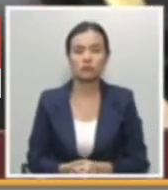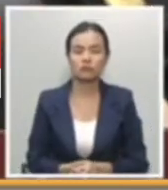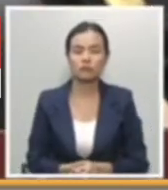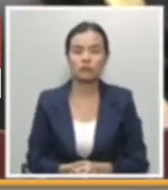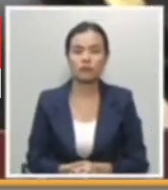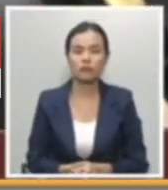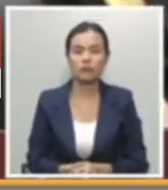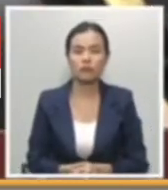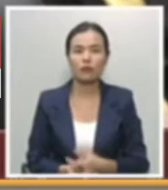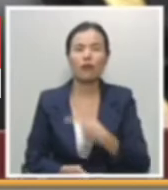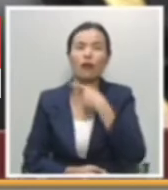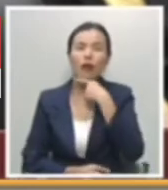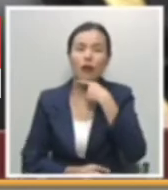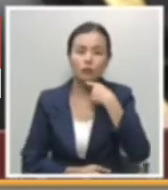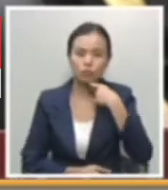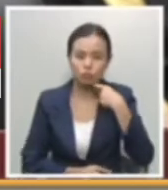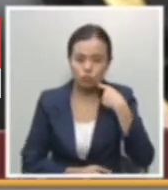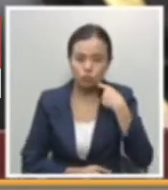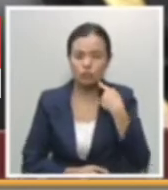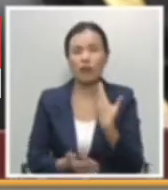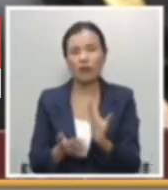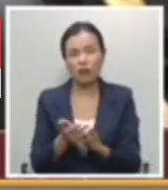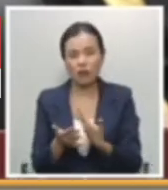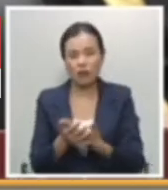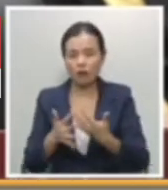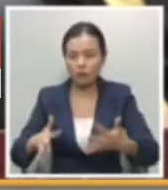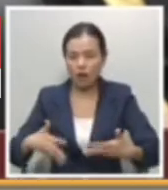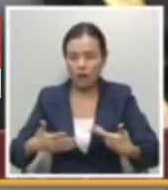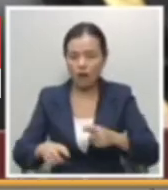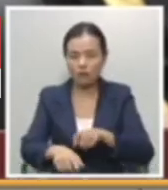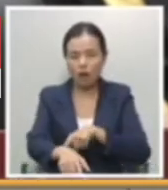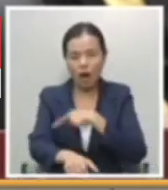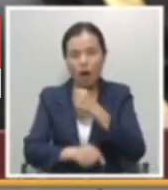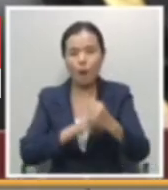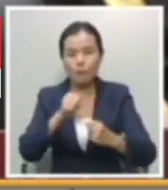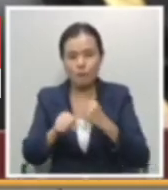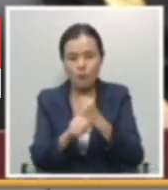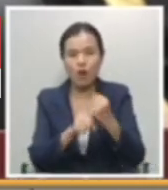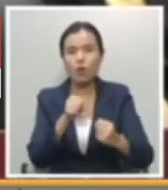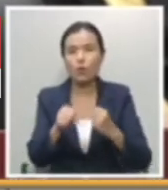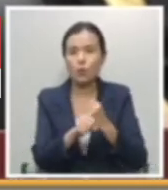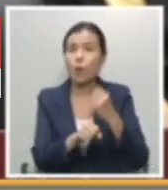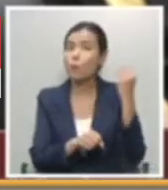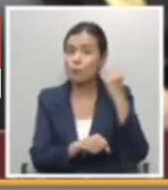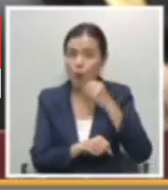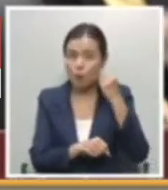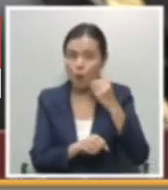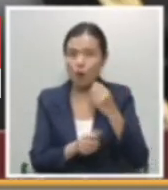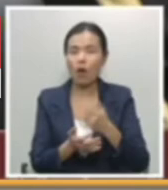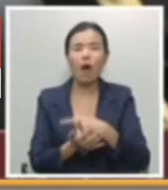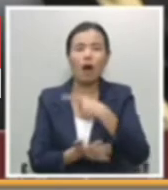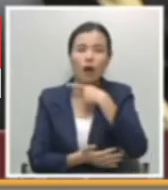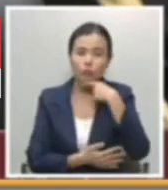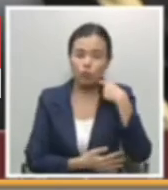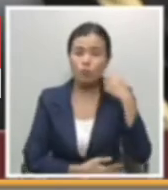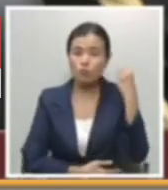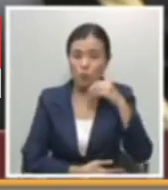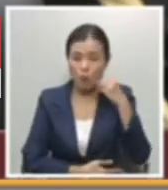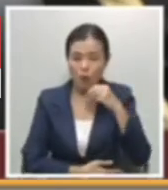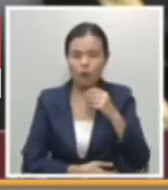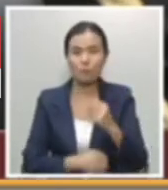ที่เราขาดทุนงบประมาณเรื้อรังมาเป็นเวลาหลายปีทุกๆปีขาดทุนมาโดยตลอดโดยเฉพาะอย่